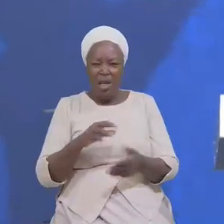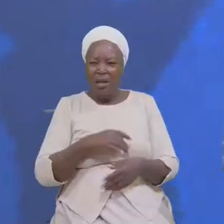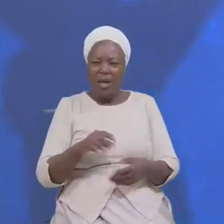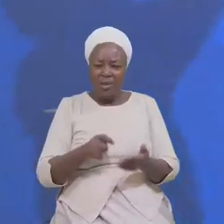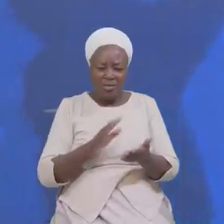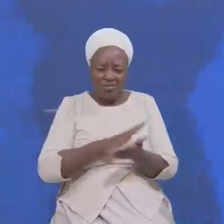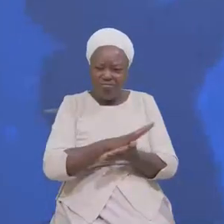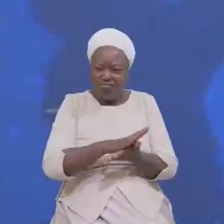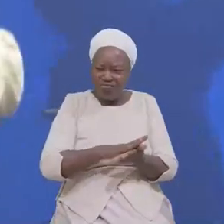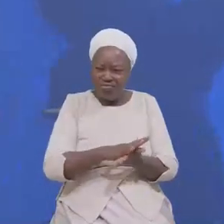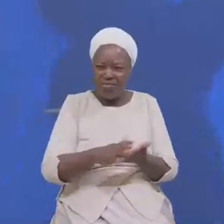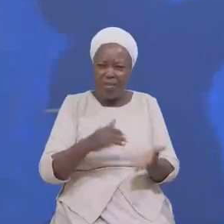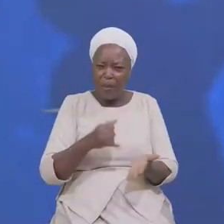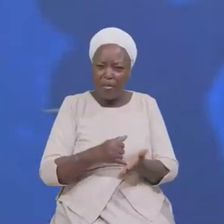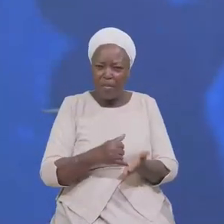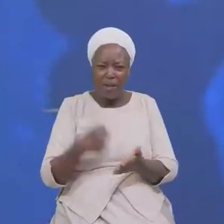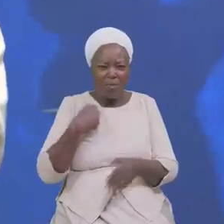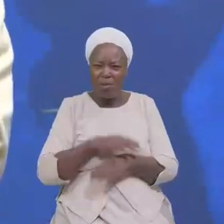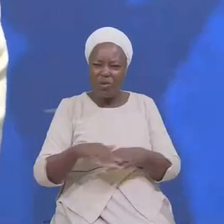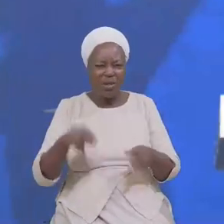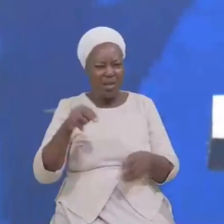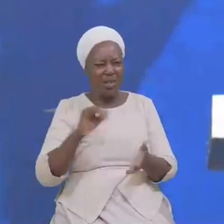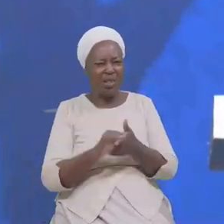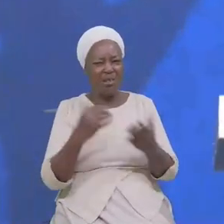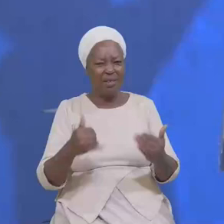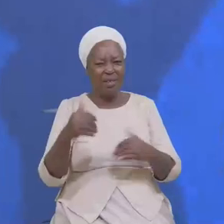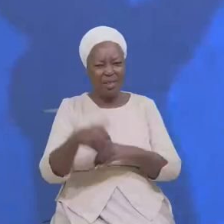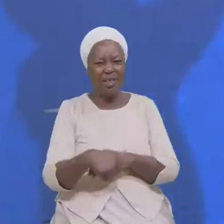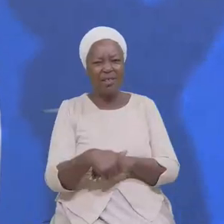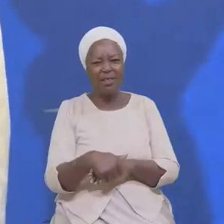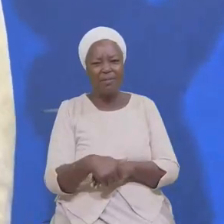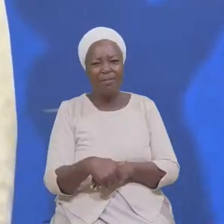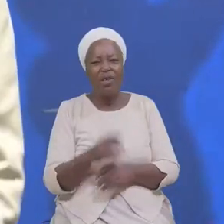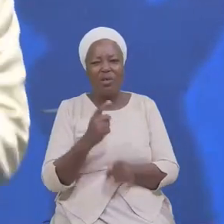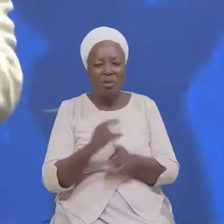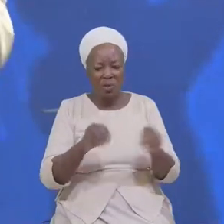ça. On n'a pas besoin de ça ce soir. Mets seulement ta main